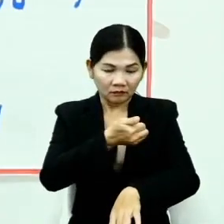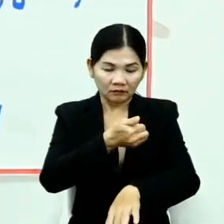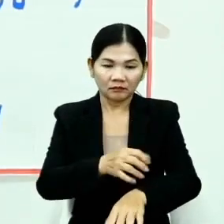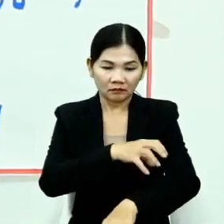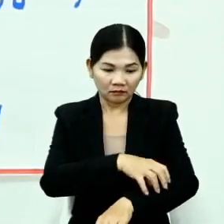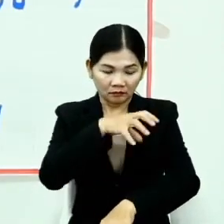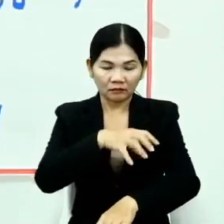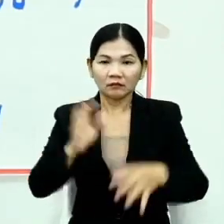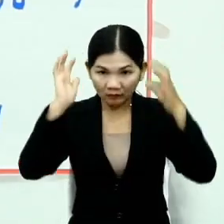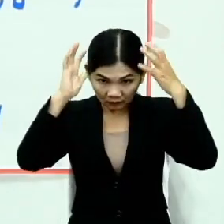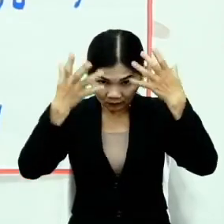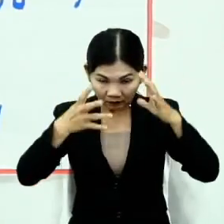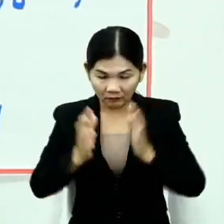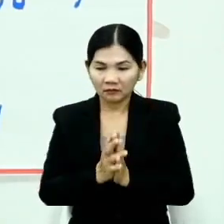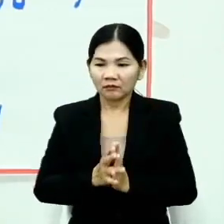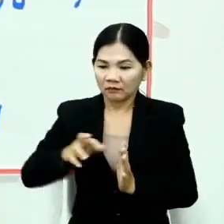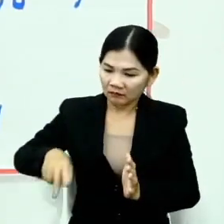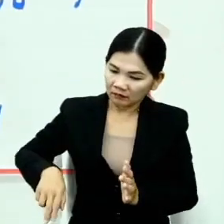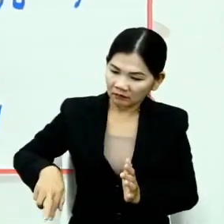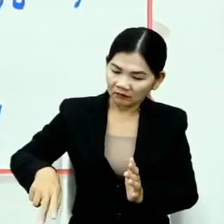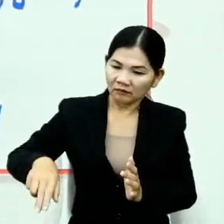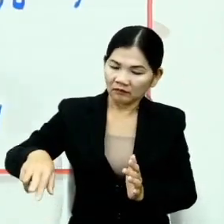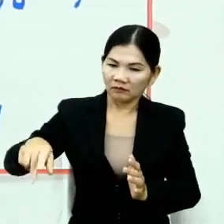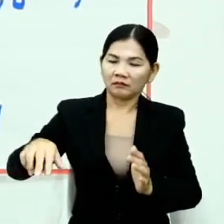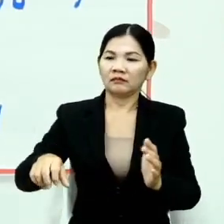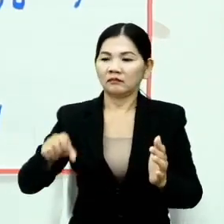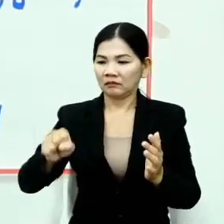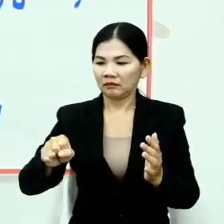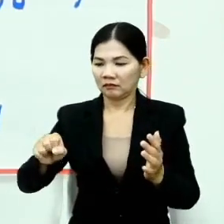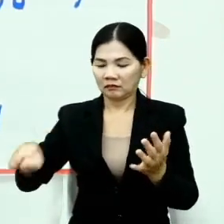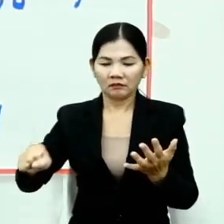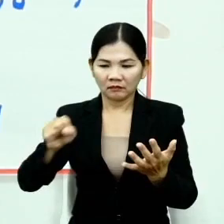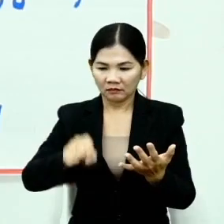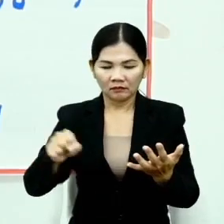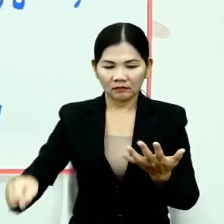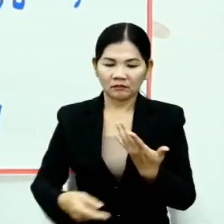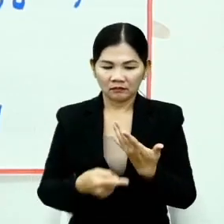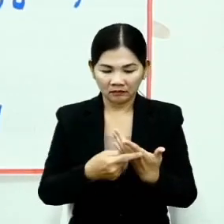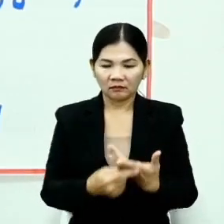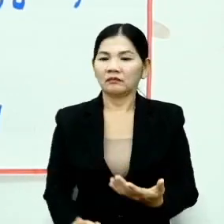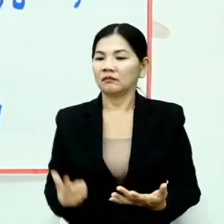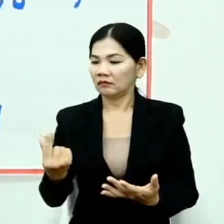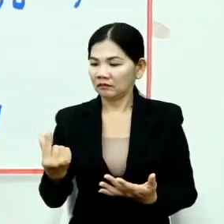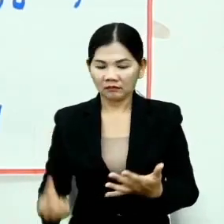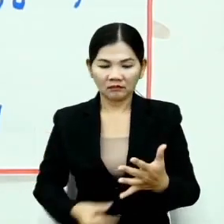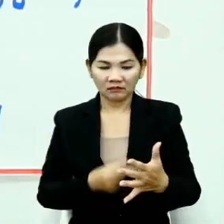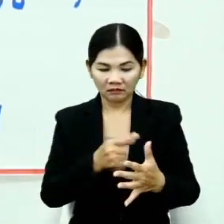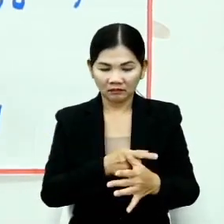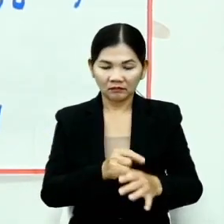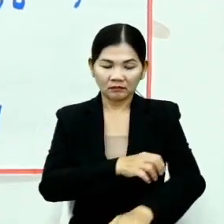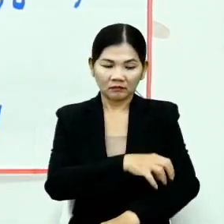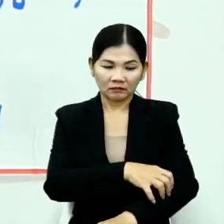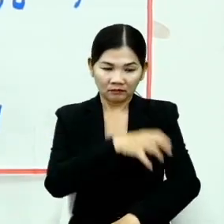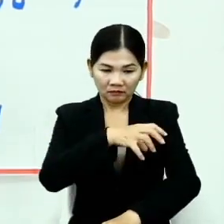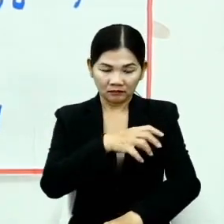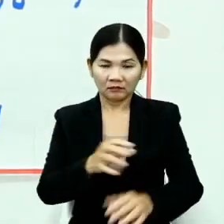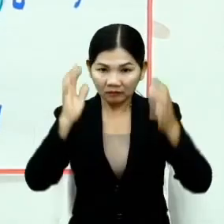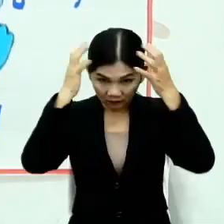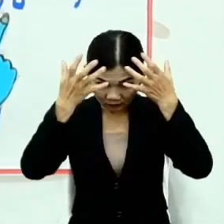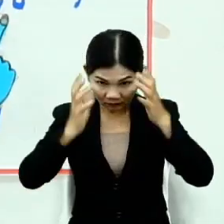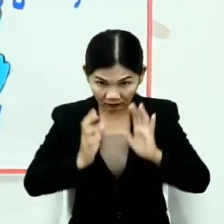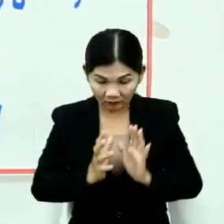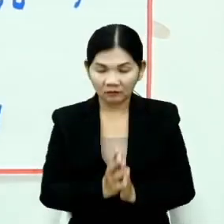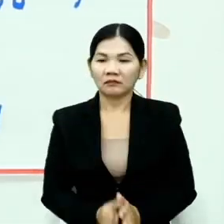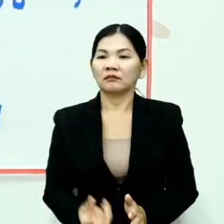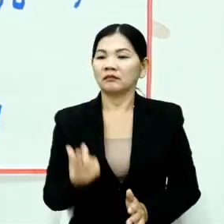តោដើរតតាដើរថាដំបើតោ